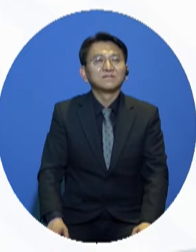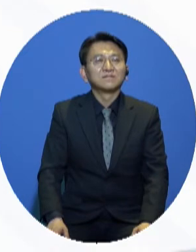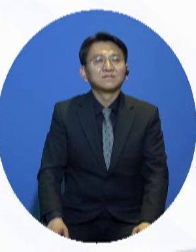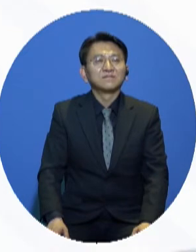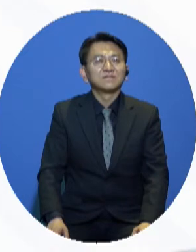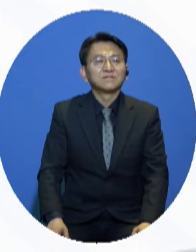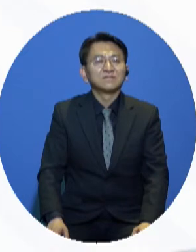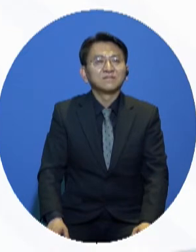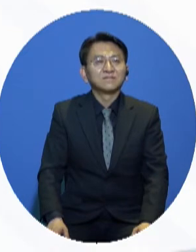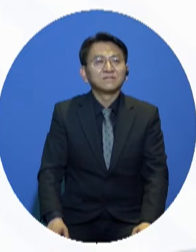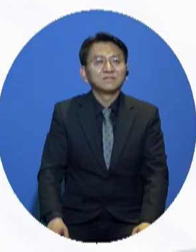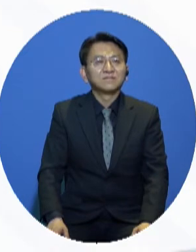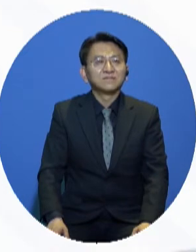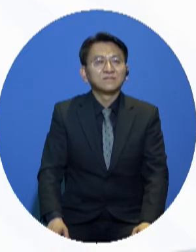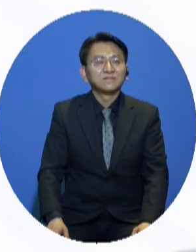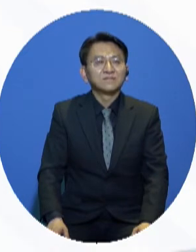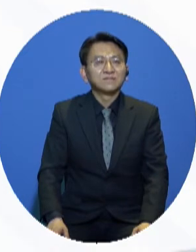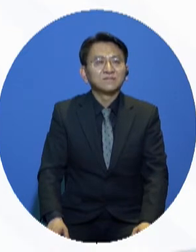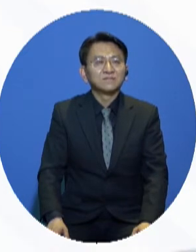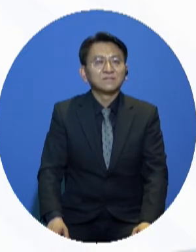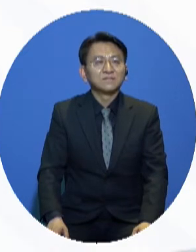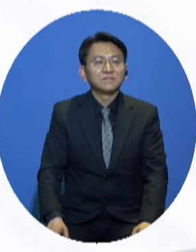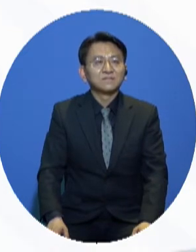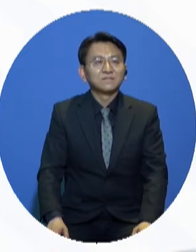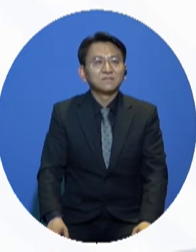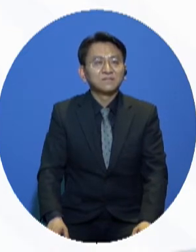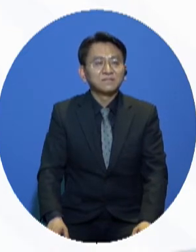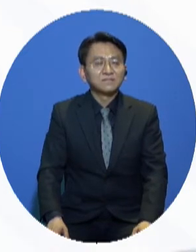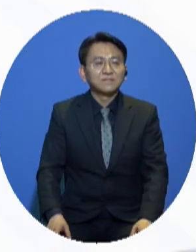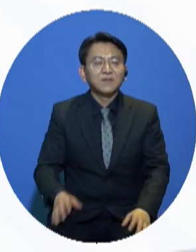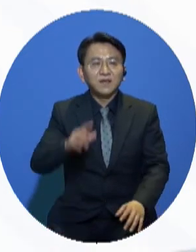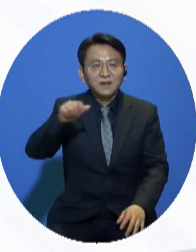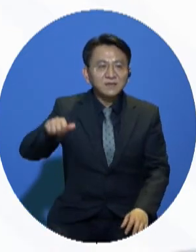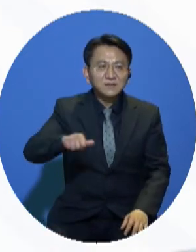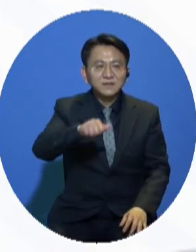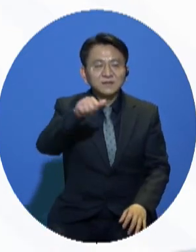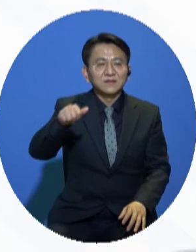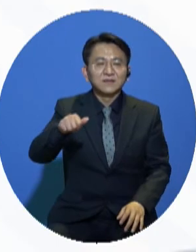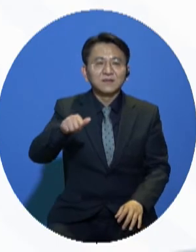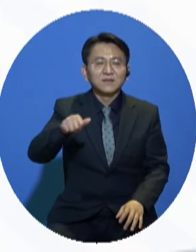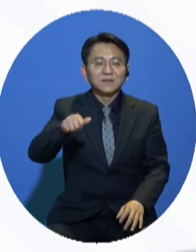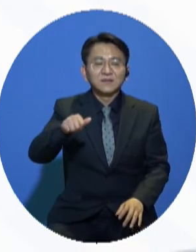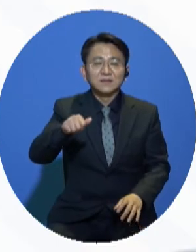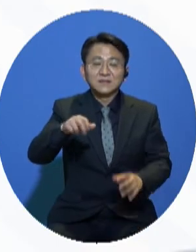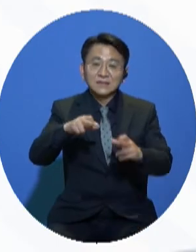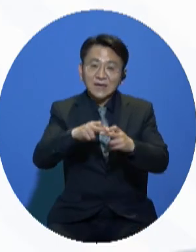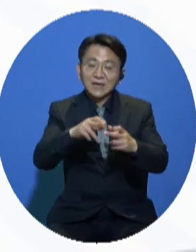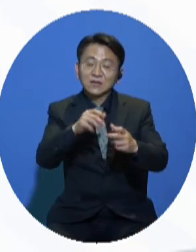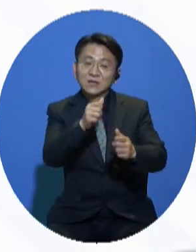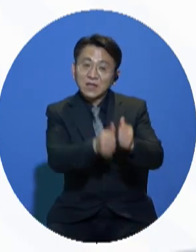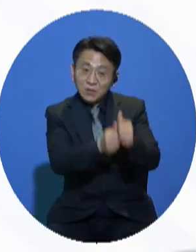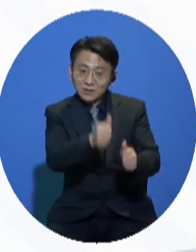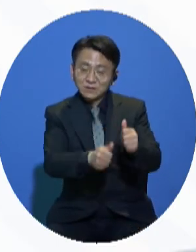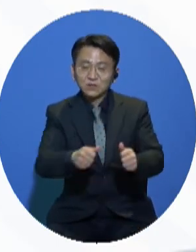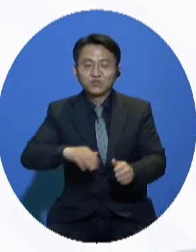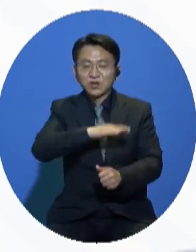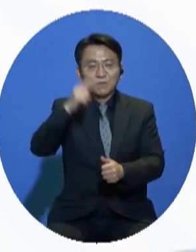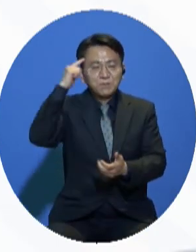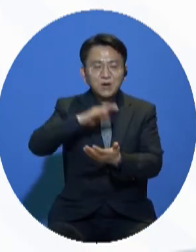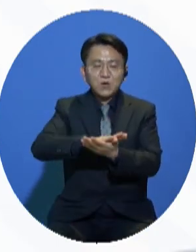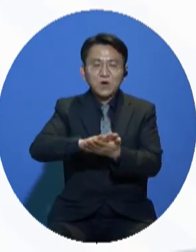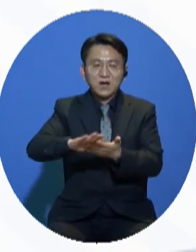The whole Asian Para Games have brought us 아시아 패러게임은 우리에게 평화의